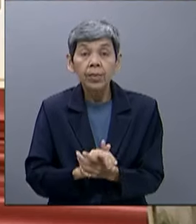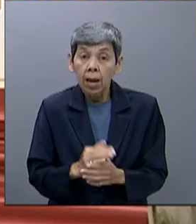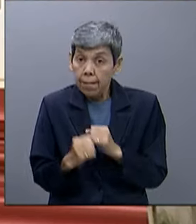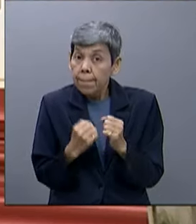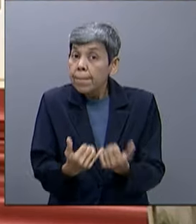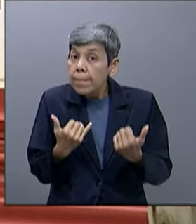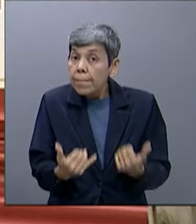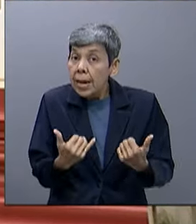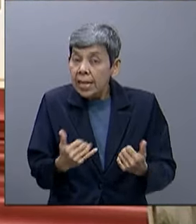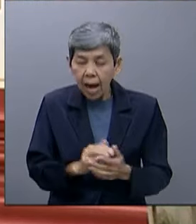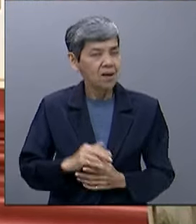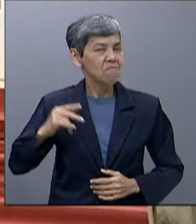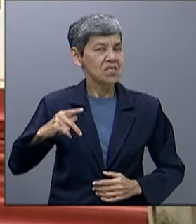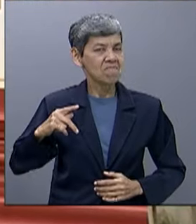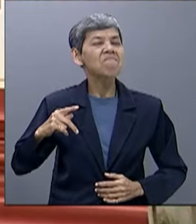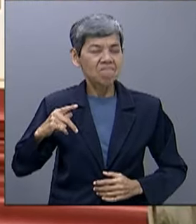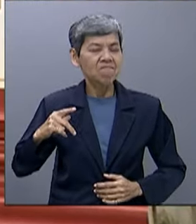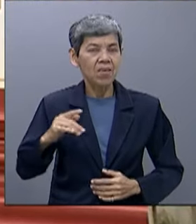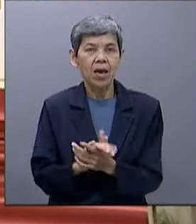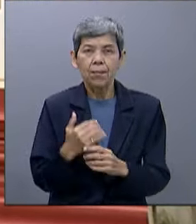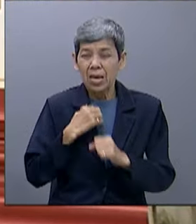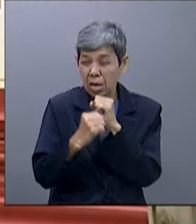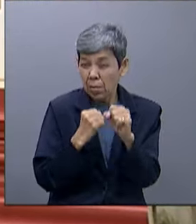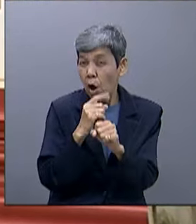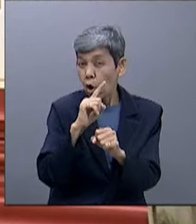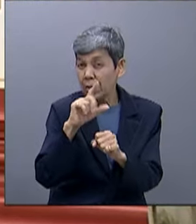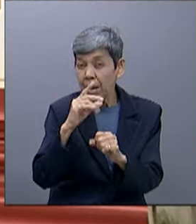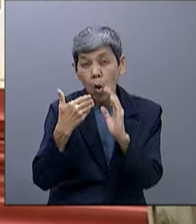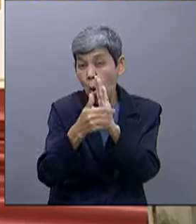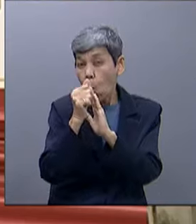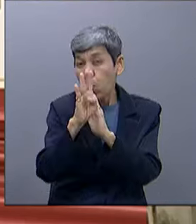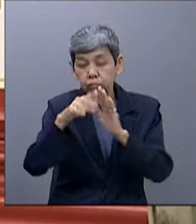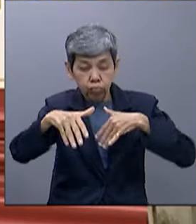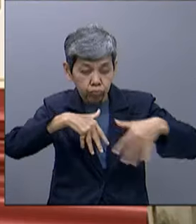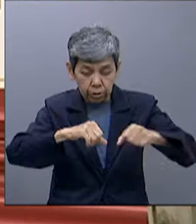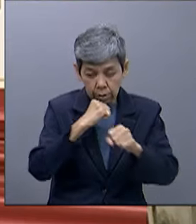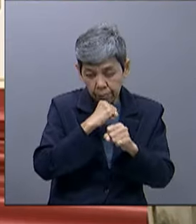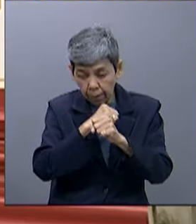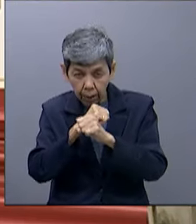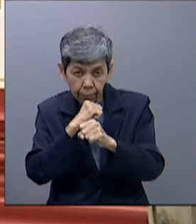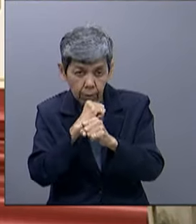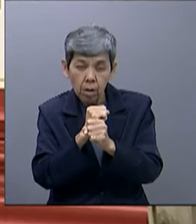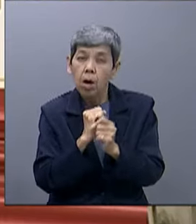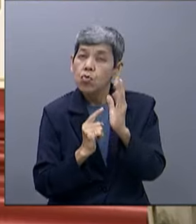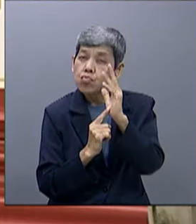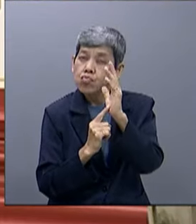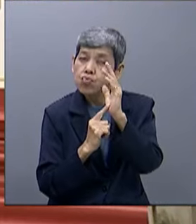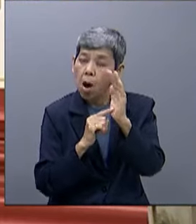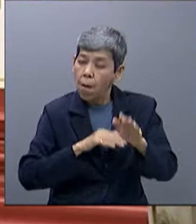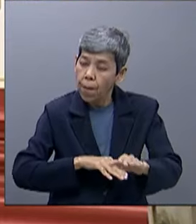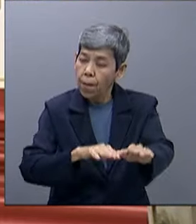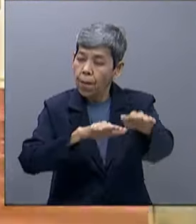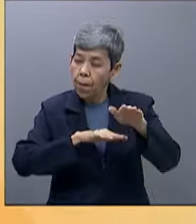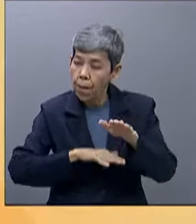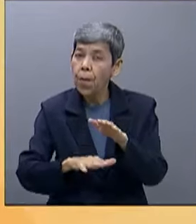นี้นะครับพิเศษก็เป็นปีที่123ปีที่ชาวอุบลราชธานีได้จัดงานแห่เทียนเข้าพรรษามานะครับ